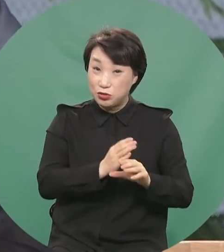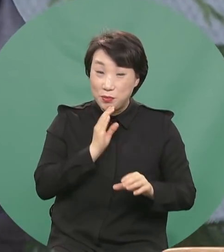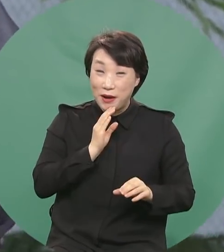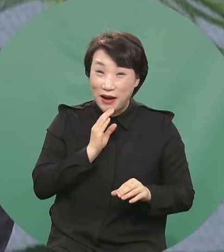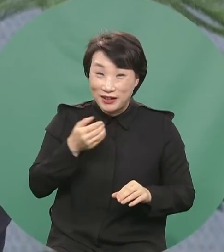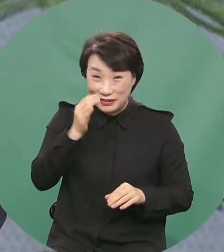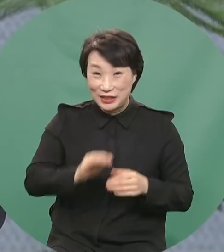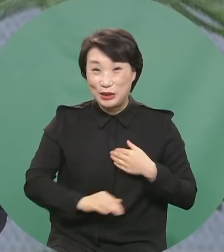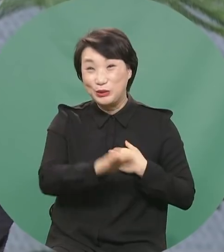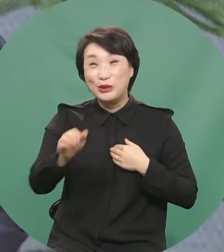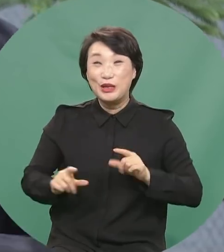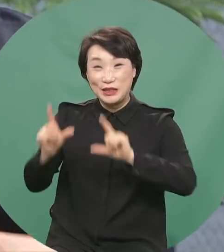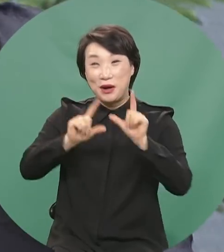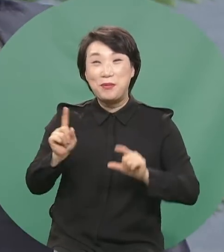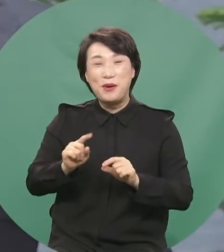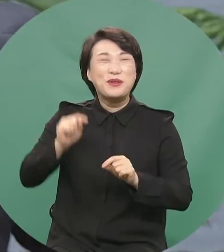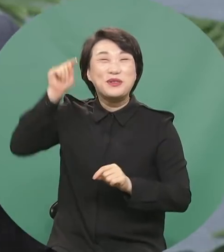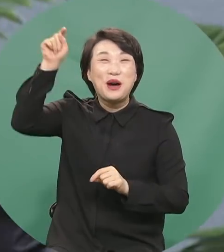너머 복음 안에 있음을